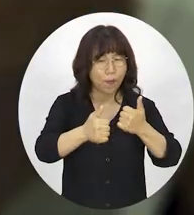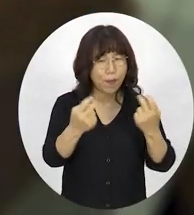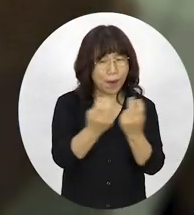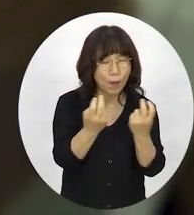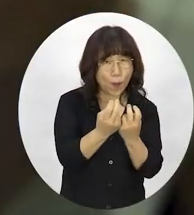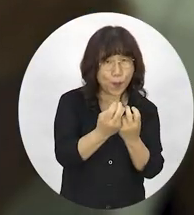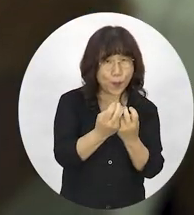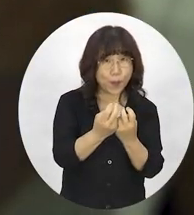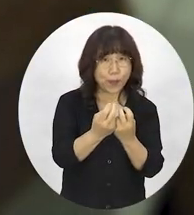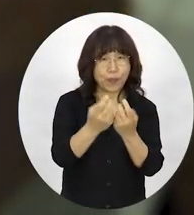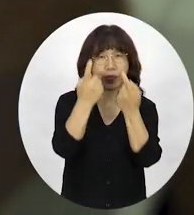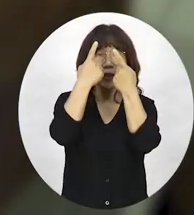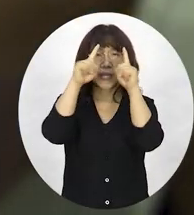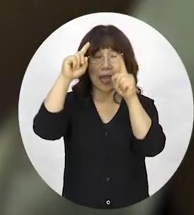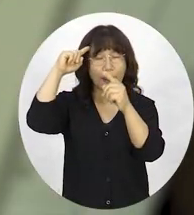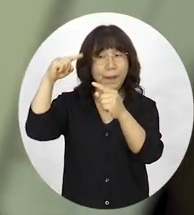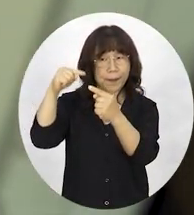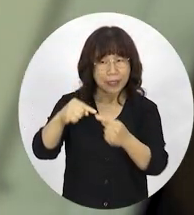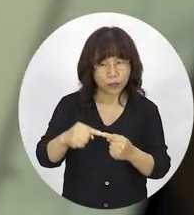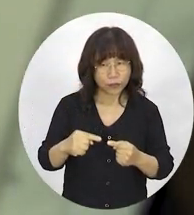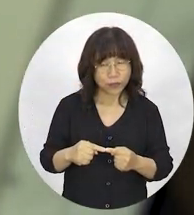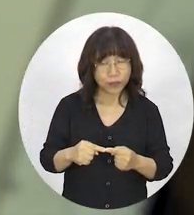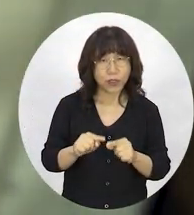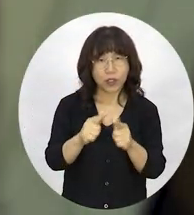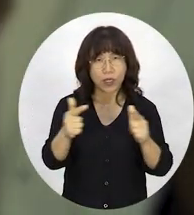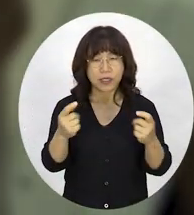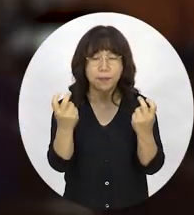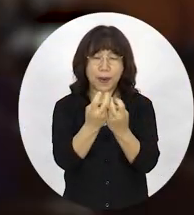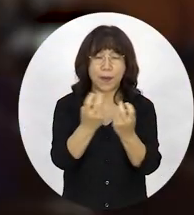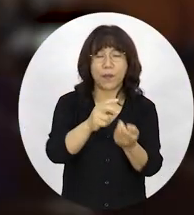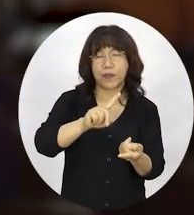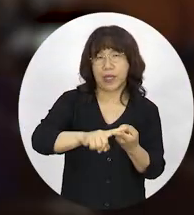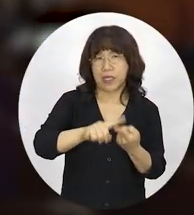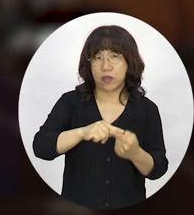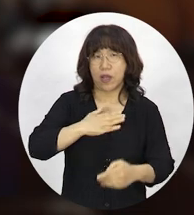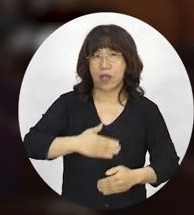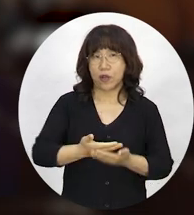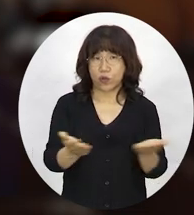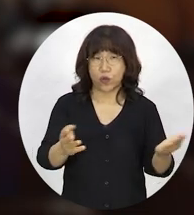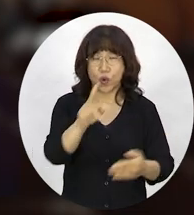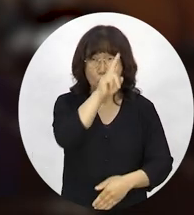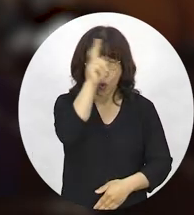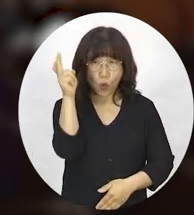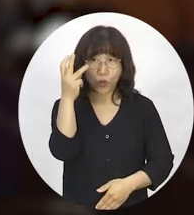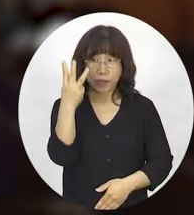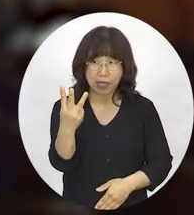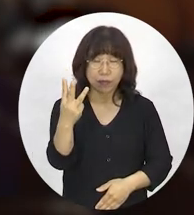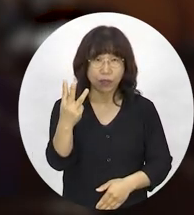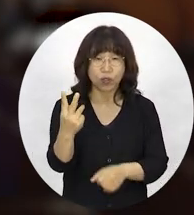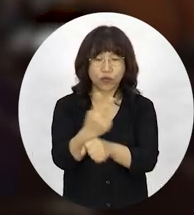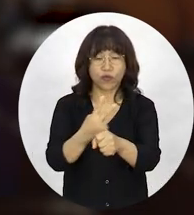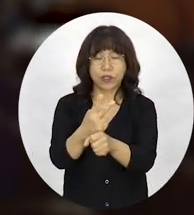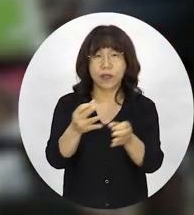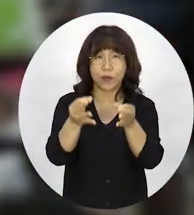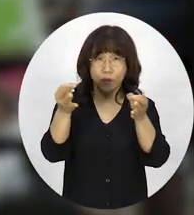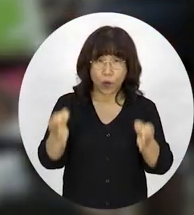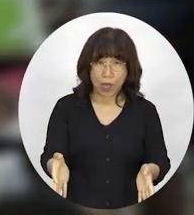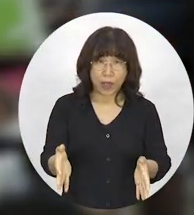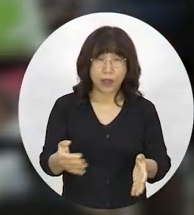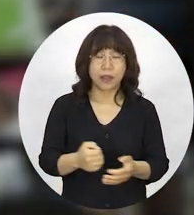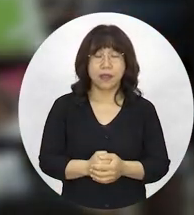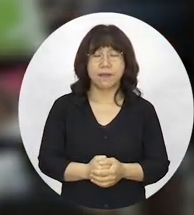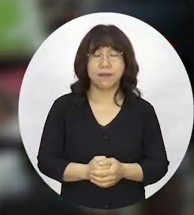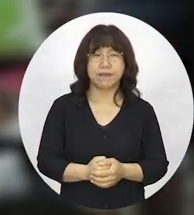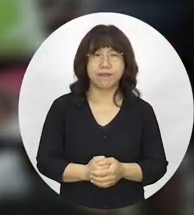주요 대학별 맞춤형 지원 전략을 알려줄 예정입니다. 설명회는 오후 3시부터 2시간 동안 진행되며 사전